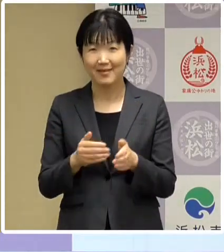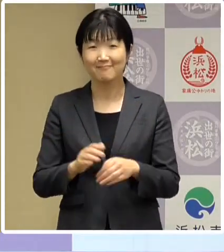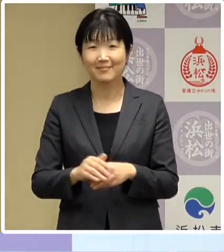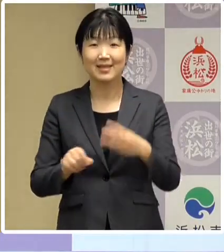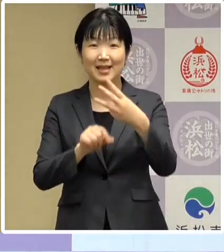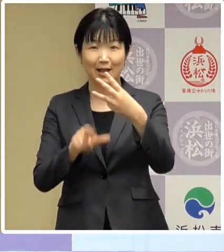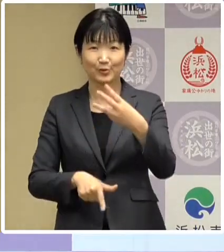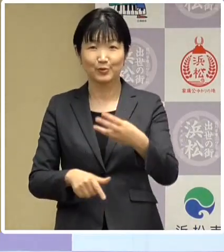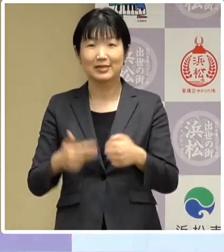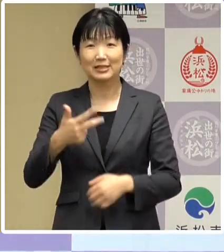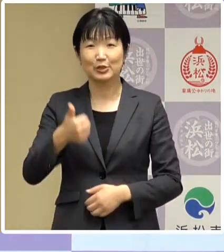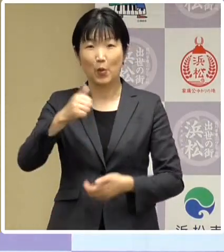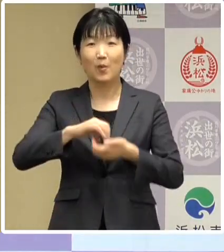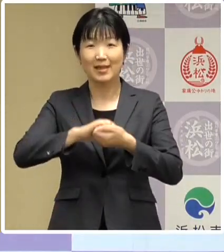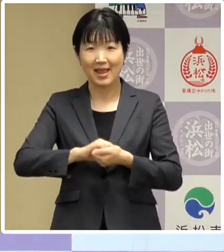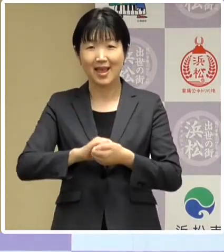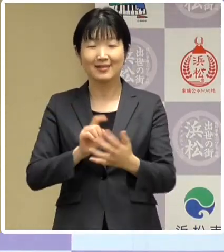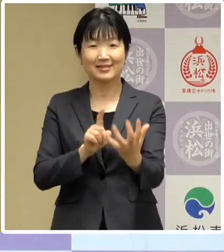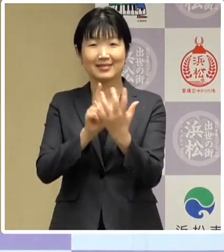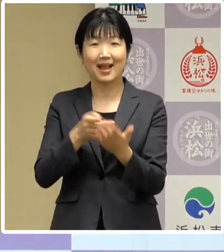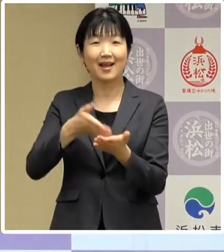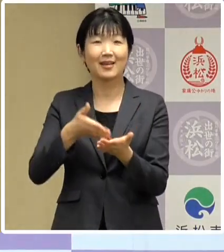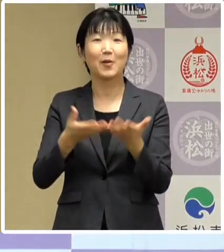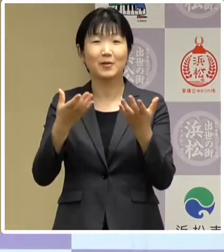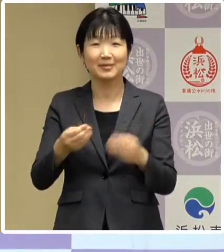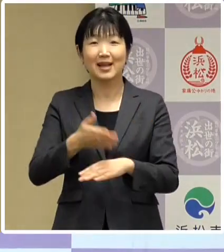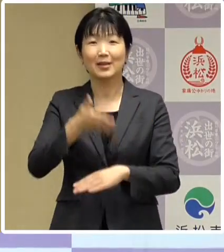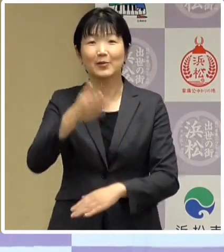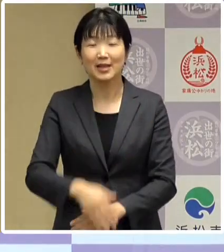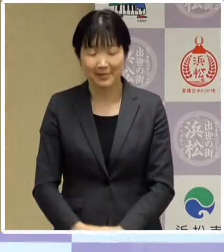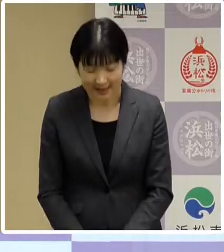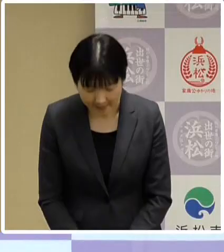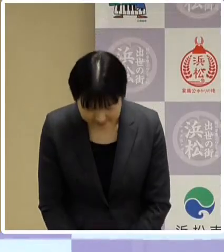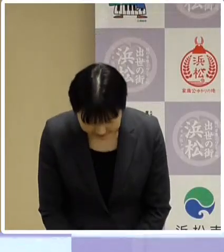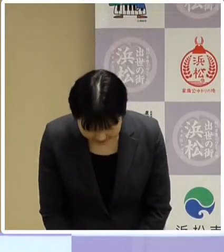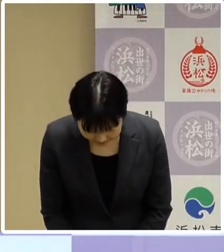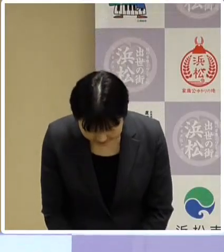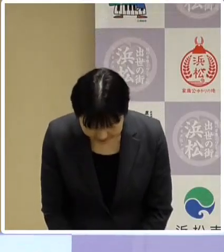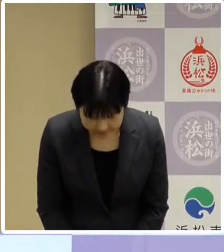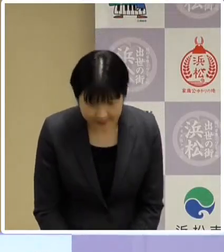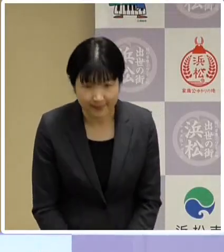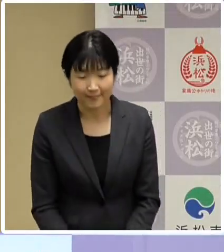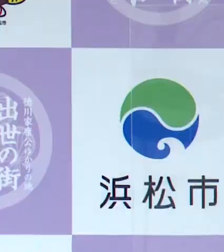上をもちまして、3月の招待できた会議を終了いたします。ありがとうございました。 はい、どうもありがとうございました。